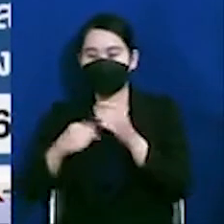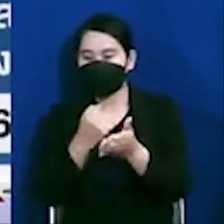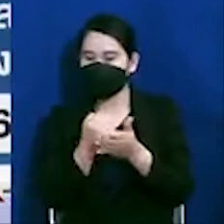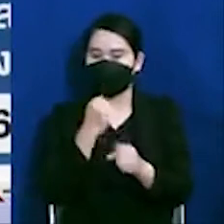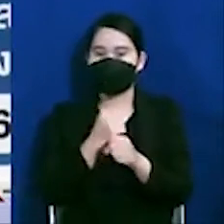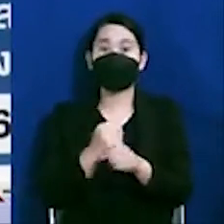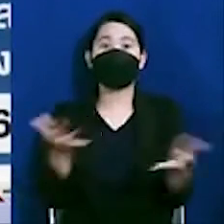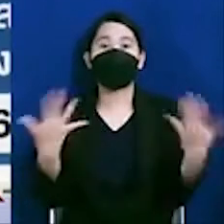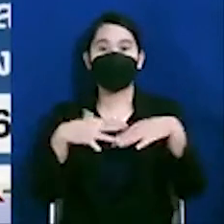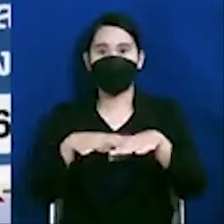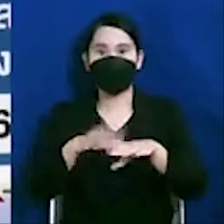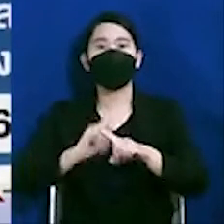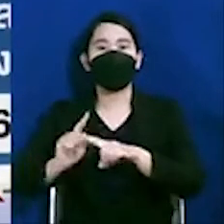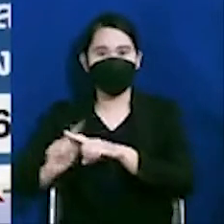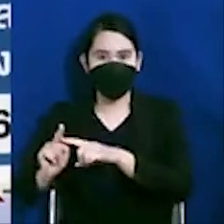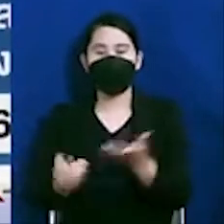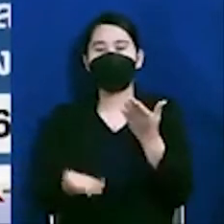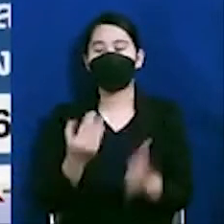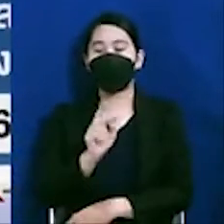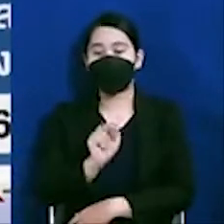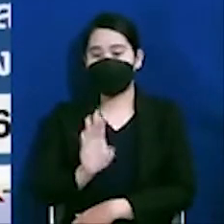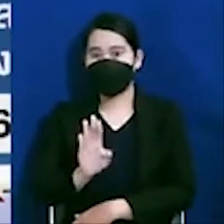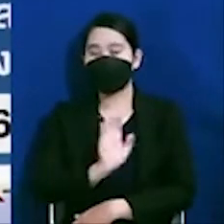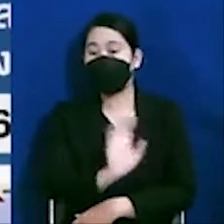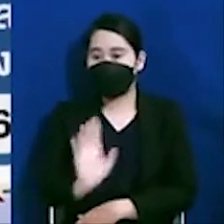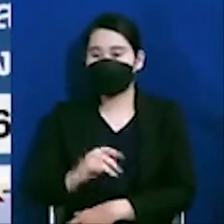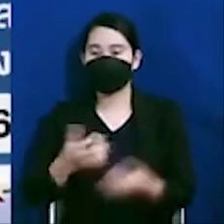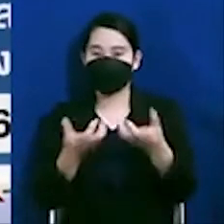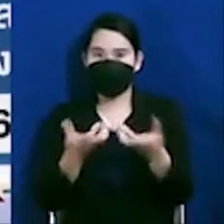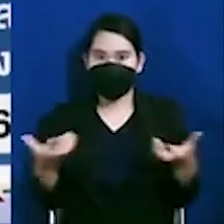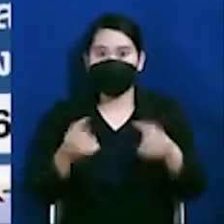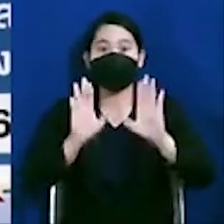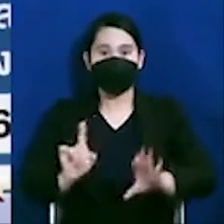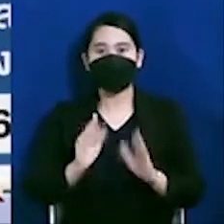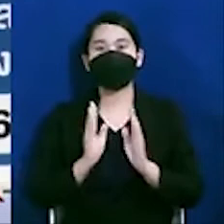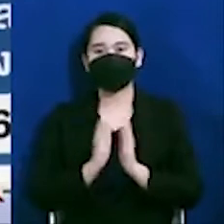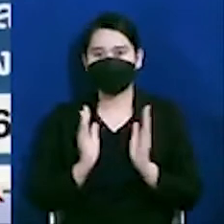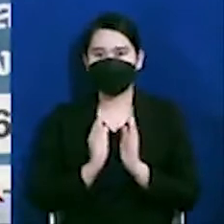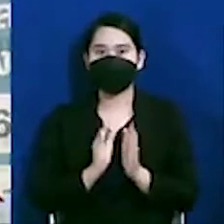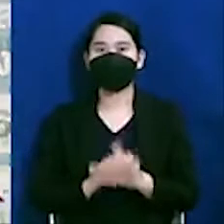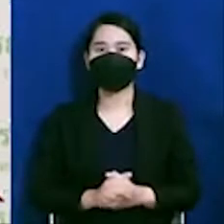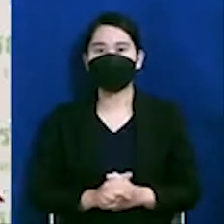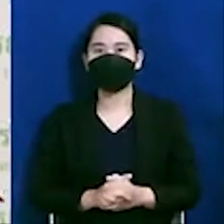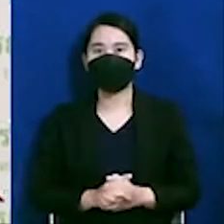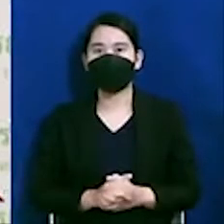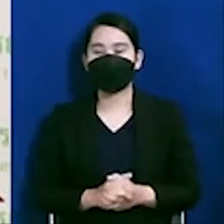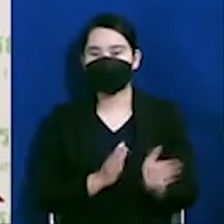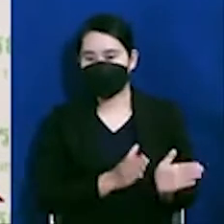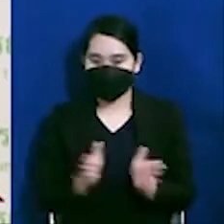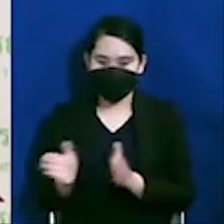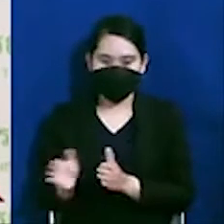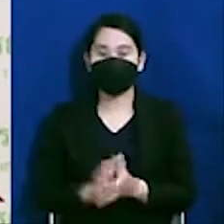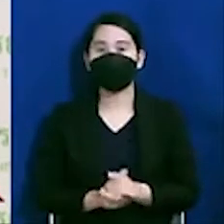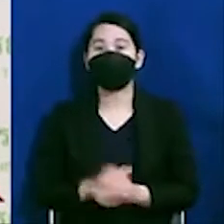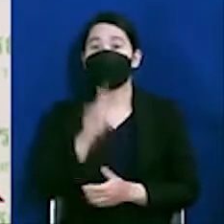งานร่วมกันอันนี้แล้วแต่settingsแล้วว่าเป็นการแยกกับตัวที่บ้านหรือที่ชุมชนครับขอบคุณครับมาถึงประเด็น